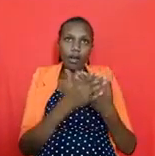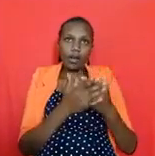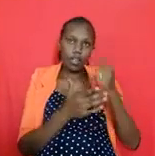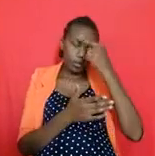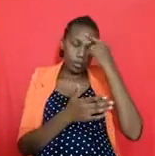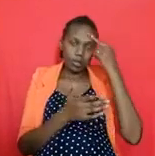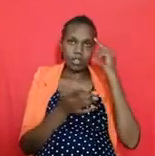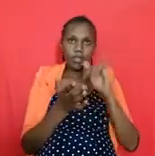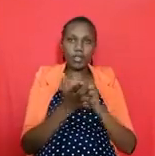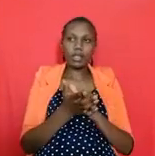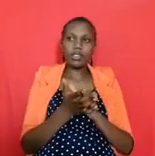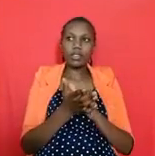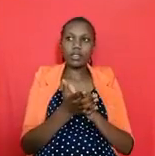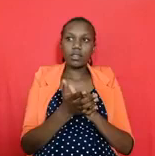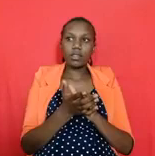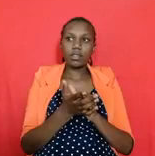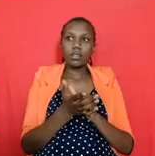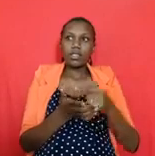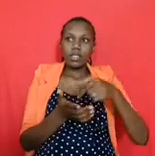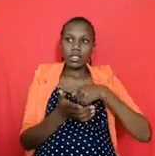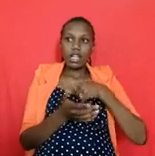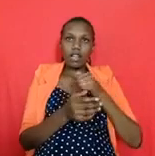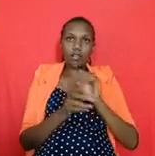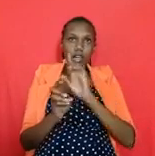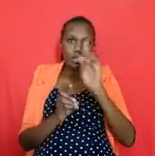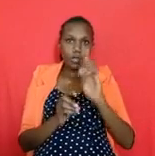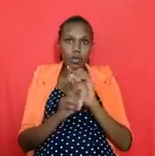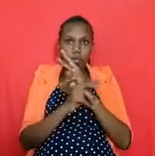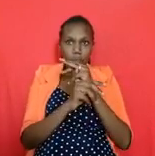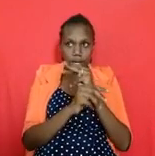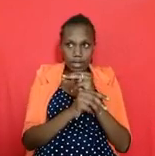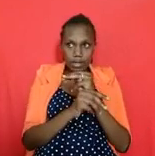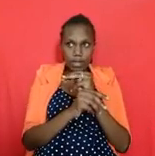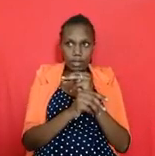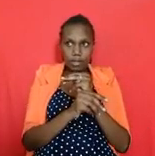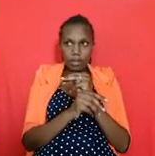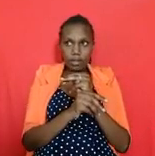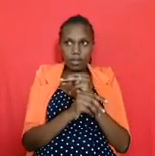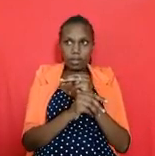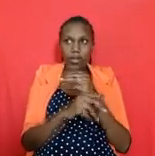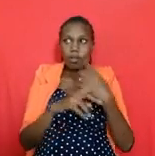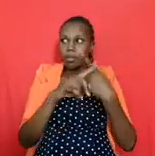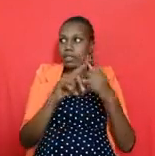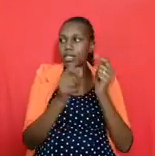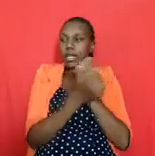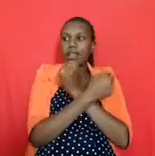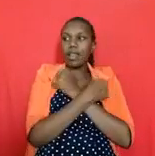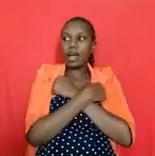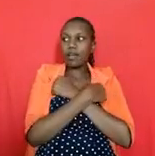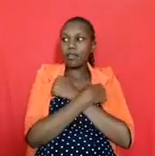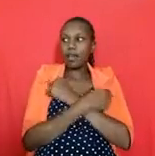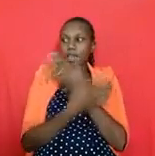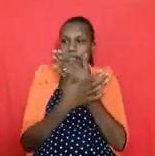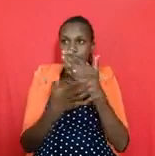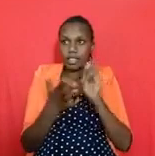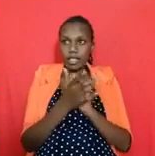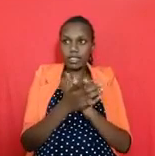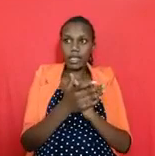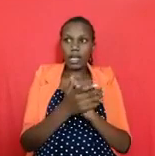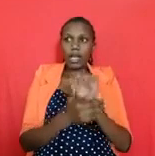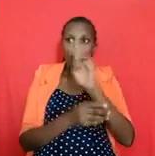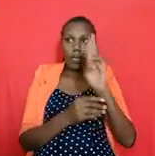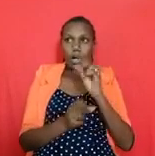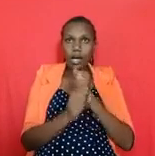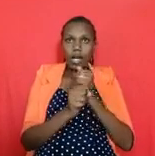mau ama ni nijikaga madhabu na ni nyendaga undu uria ndiraruta wira na moko